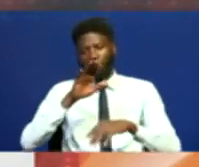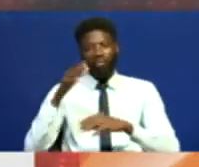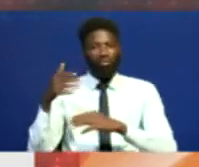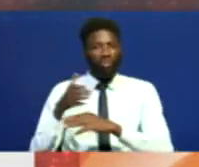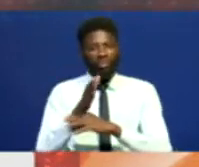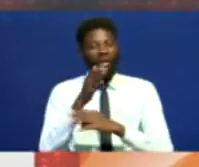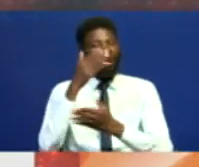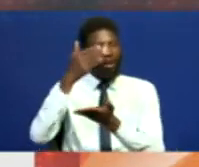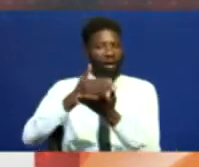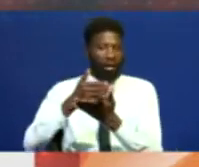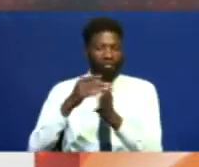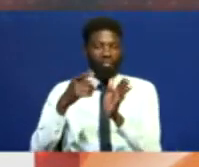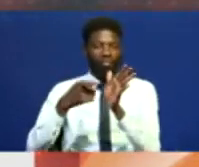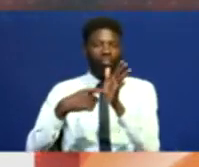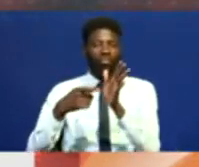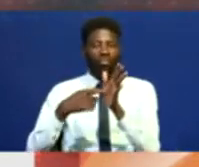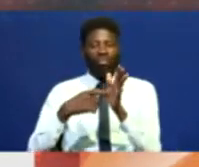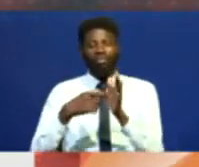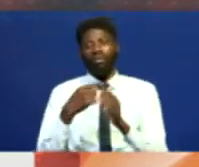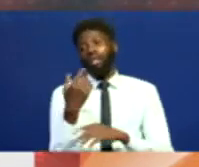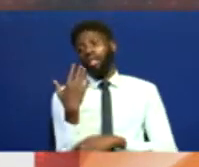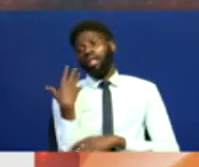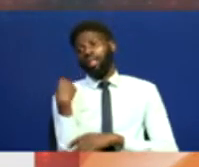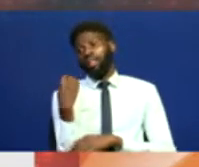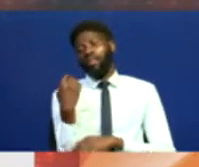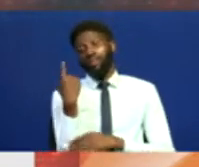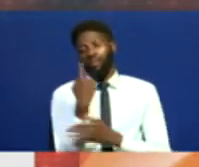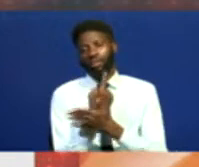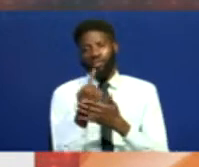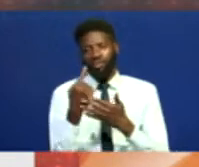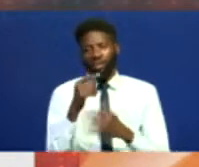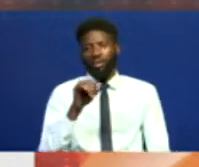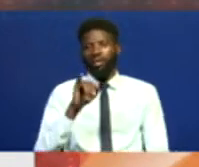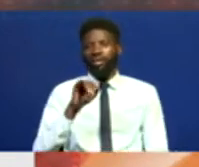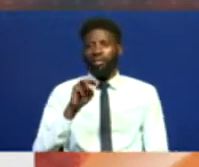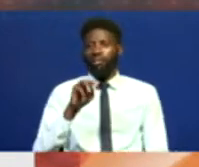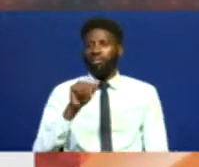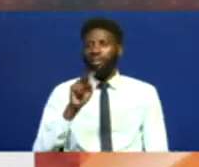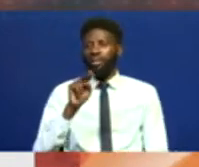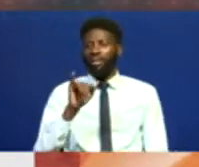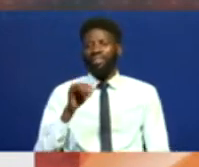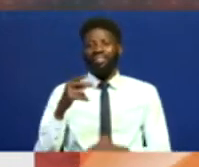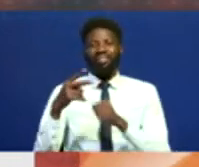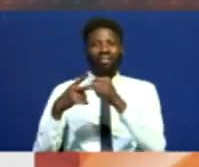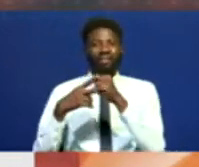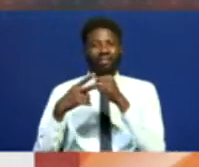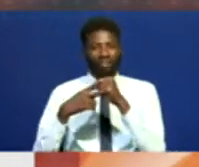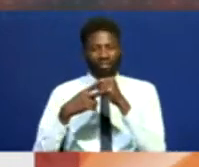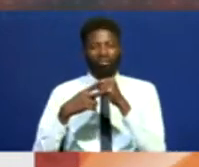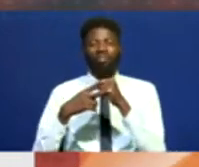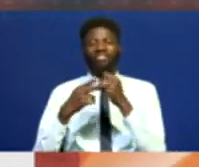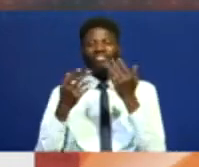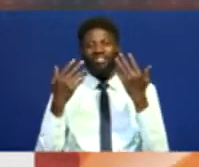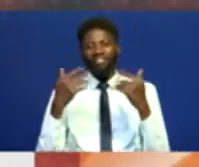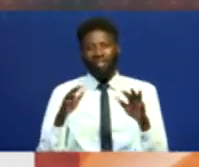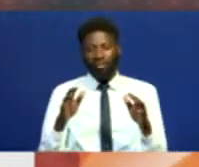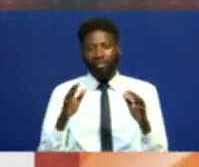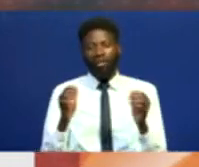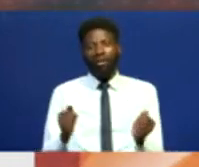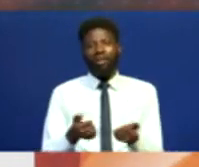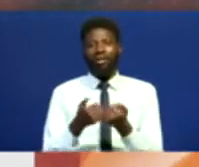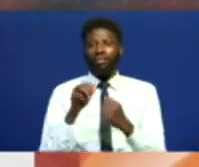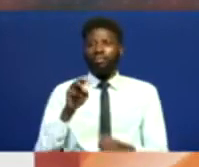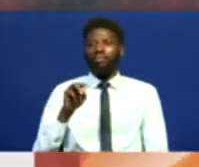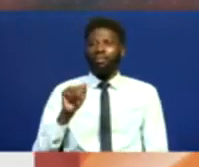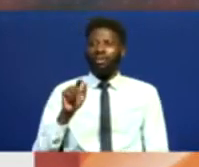hili, juma moja baada ya kuandaa mbio za nusu marathoni za Imani Seven Forks. Mashindano hayo yataandaliwa katika wadi ya Makima katika